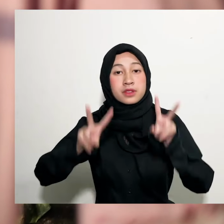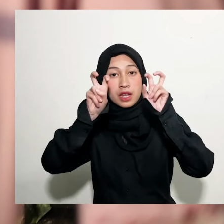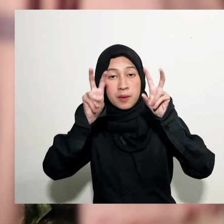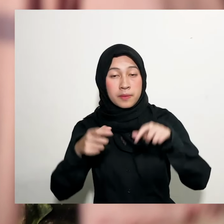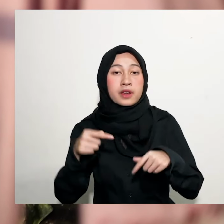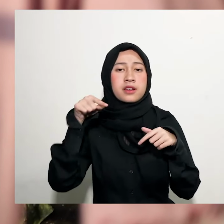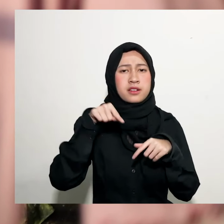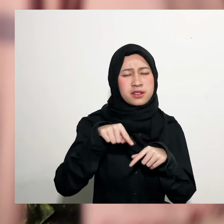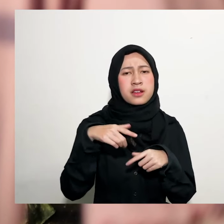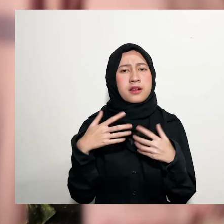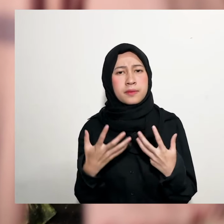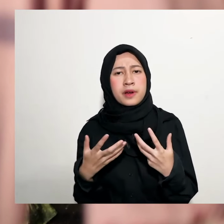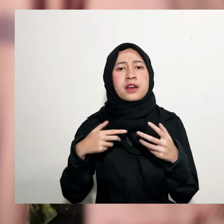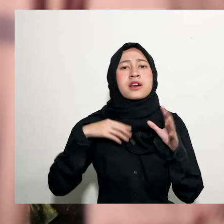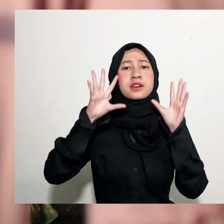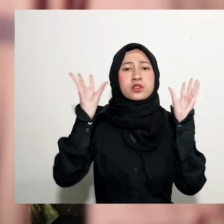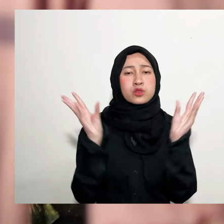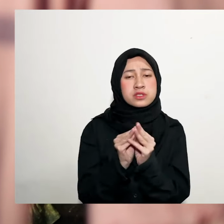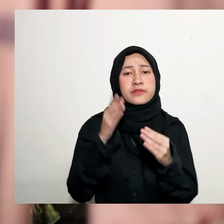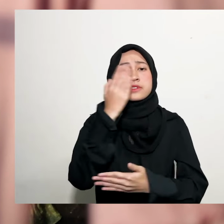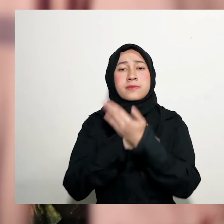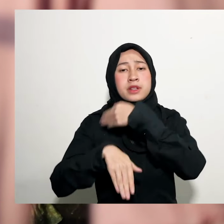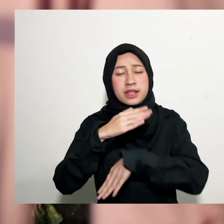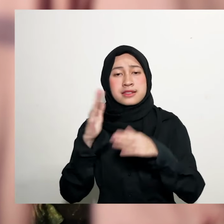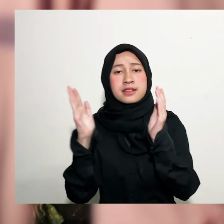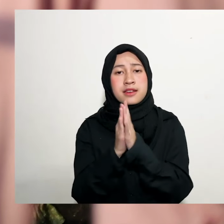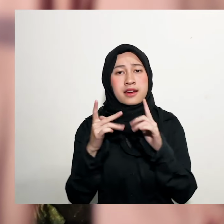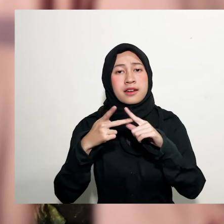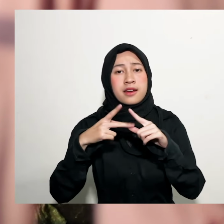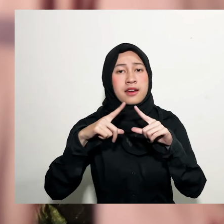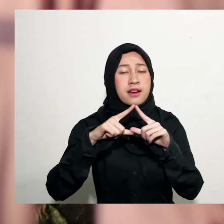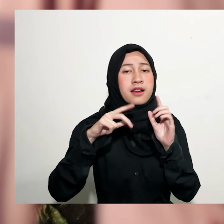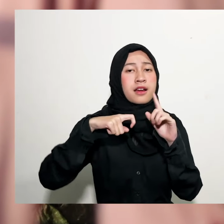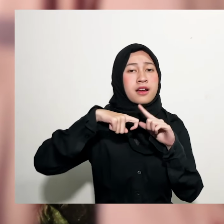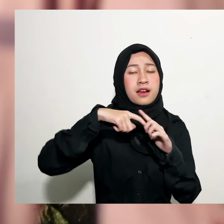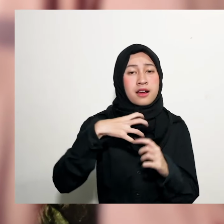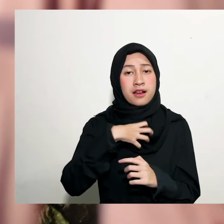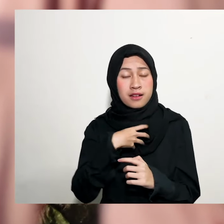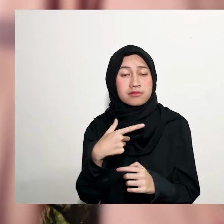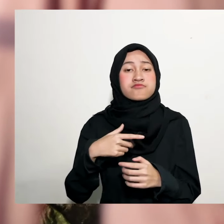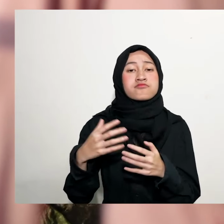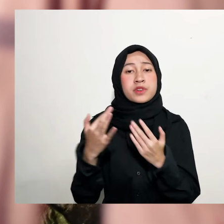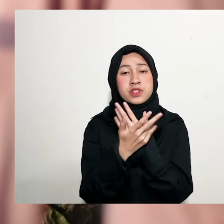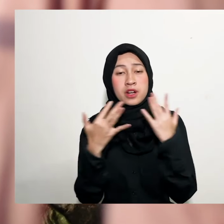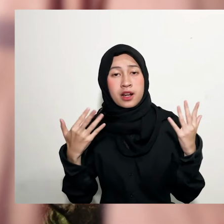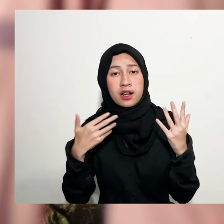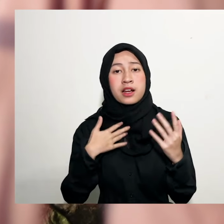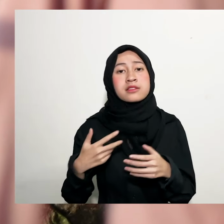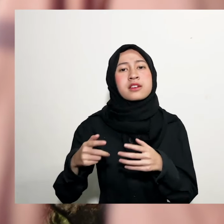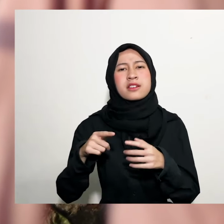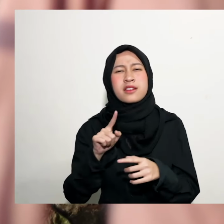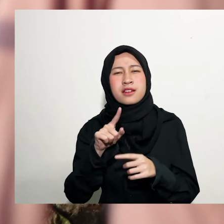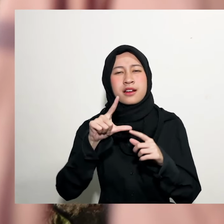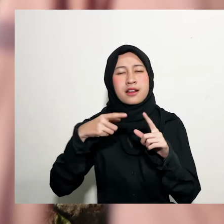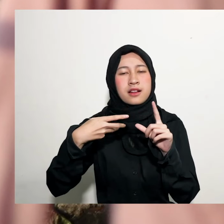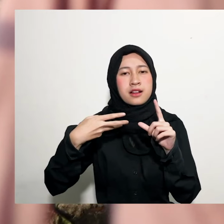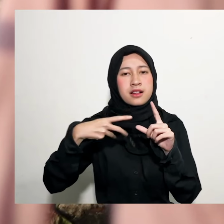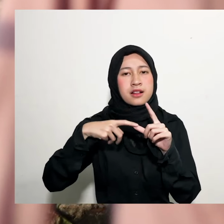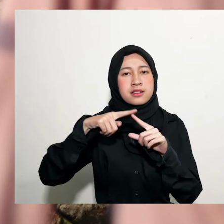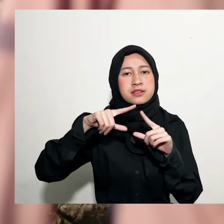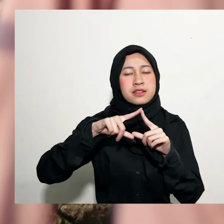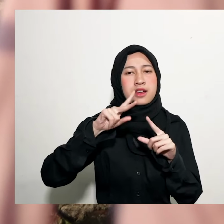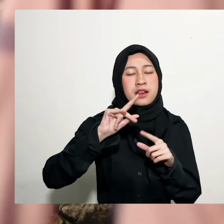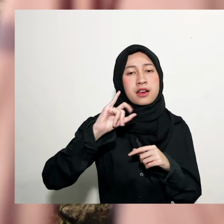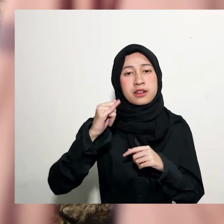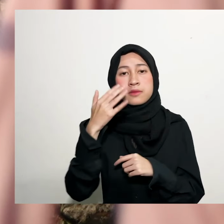Tema dari pameran ini adalah inklusi disabilitas, hak masyarakat adat melalui pelestarian bahasa asli, dan bioskop